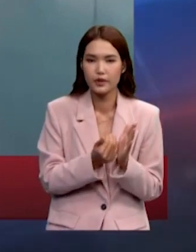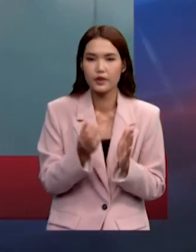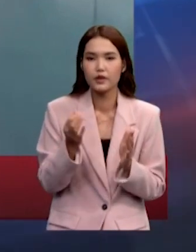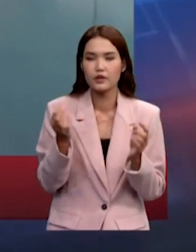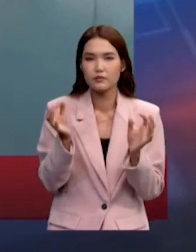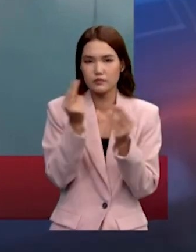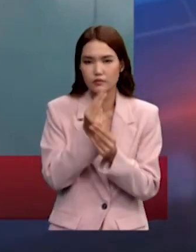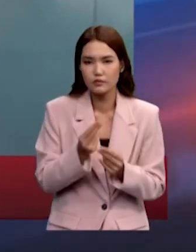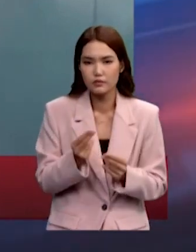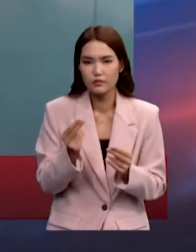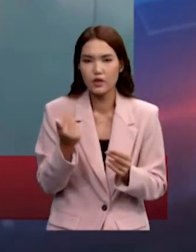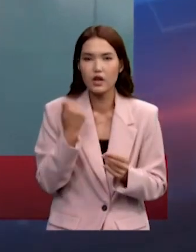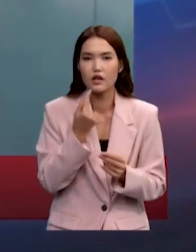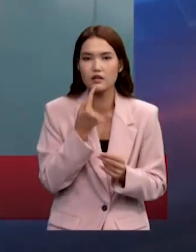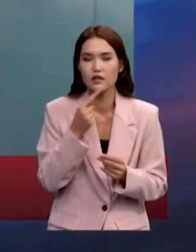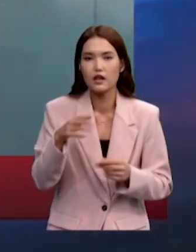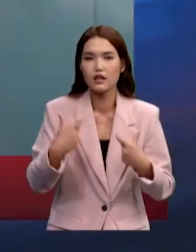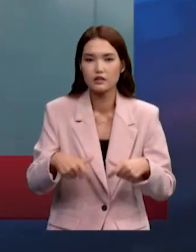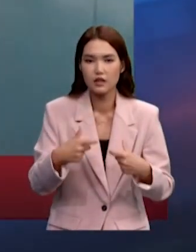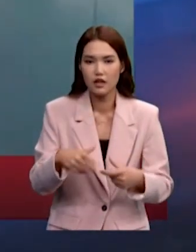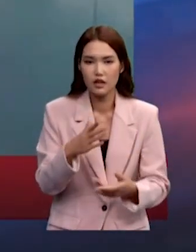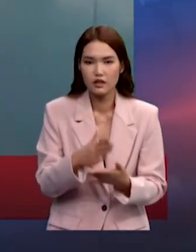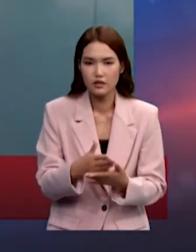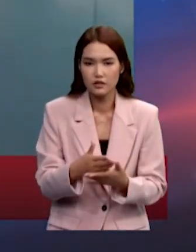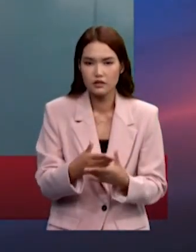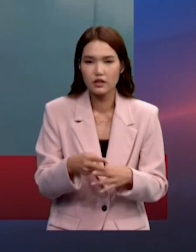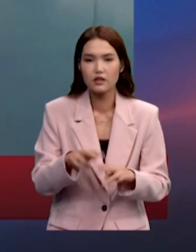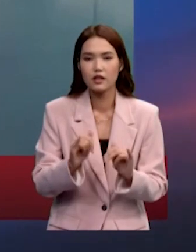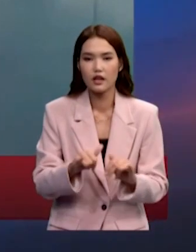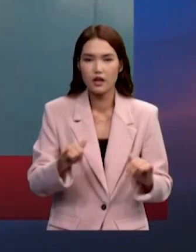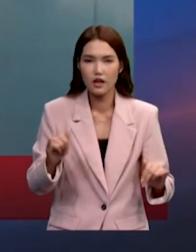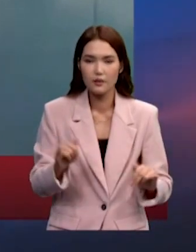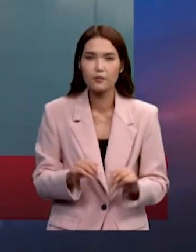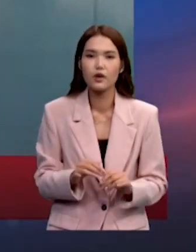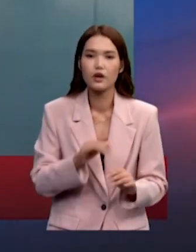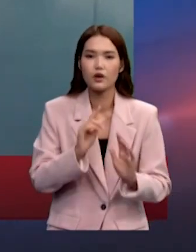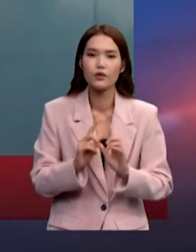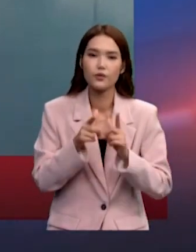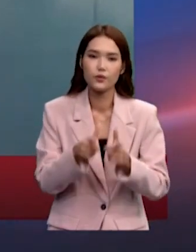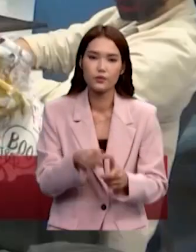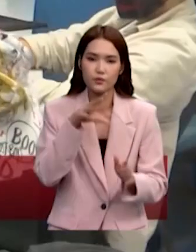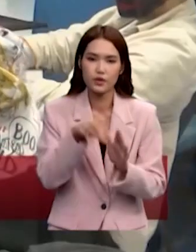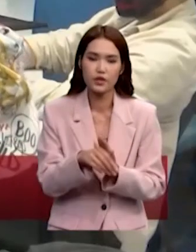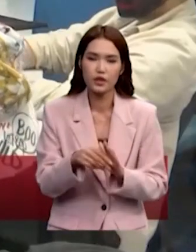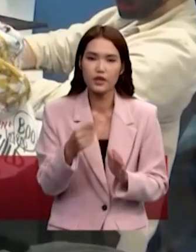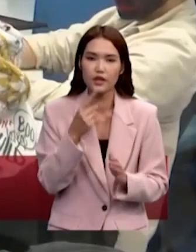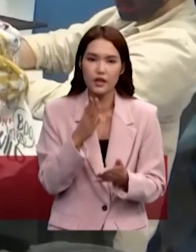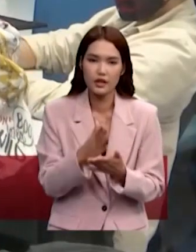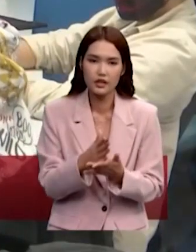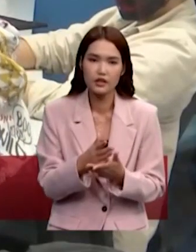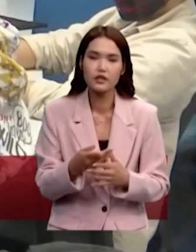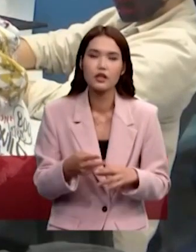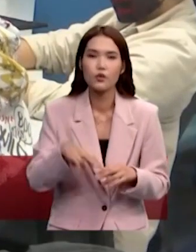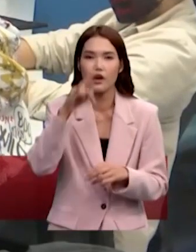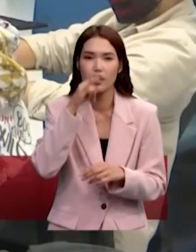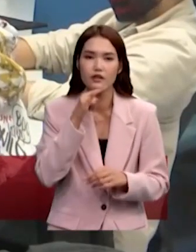литературу, английские тексты. Естественно, он хуже работает с русским текстом, тем более с казахским. Между тем,